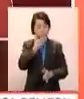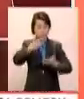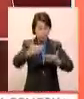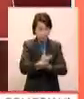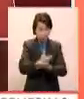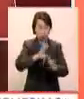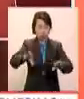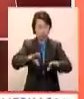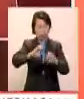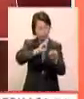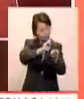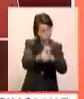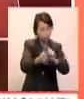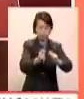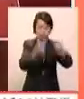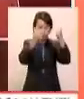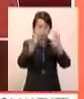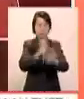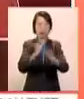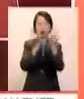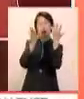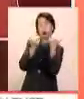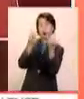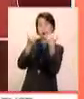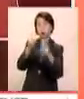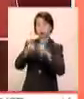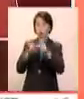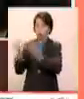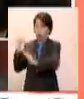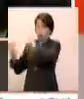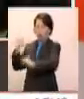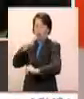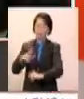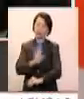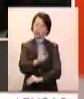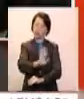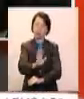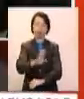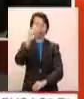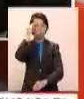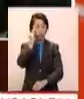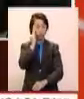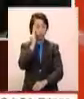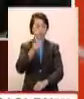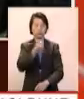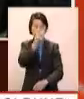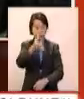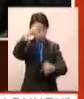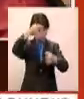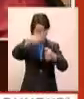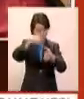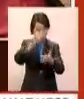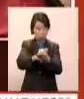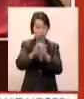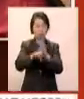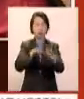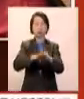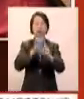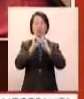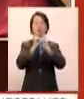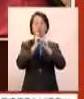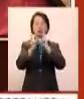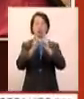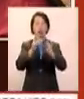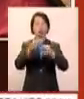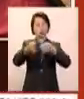melakukan perubahan segera dan tidak mengharapkan generasi terdahulu semata-mata. Tun Dr. Mahathir Mohamad memberi peringatan itu ketika berucap dalam